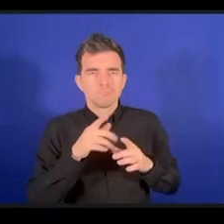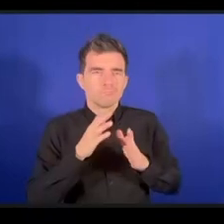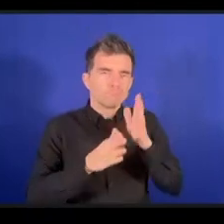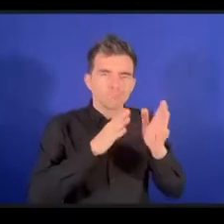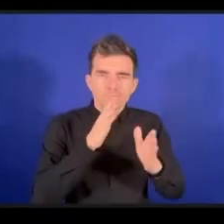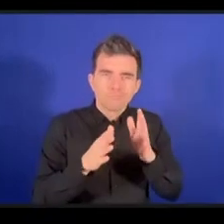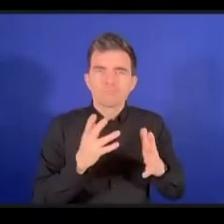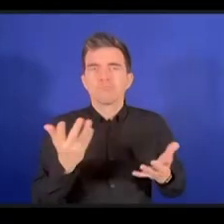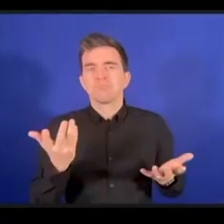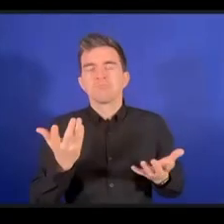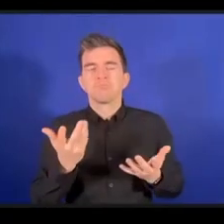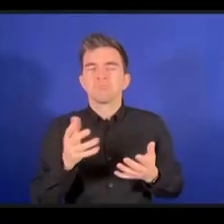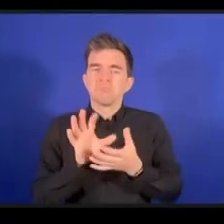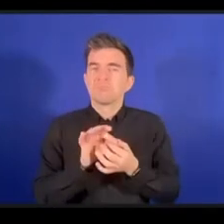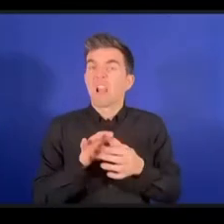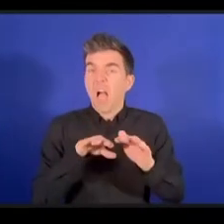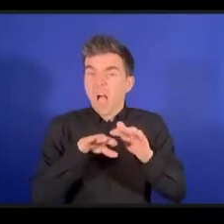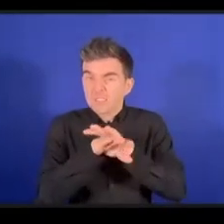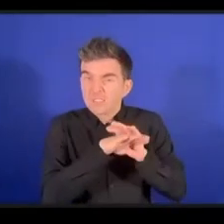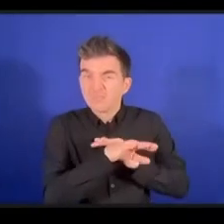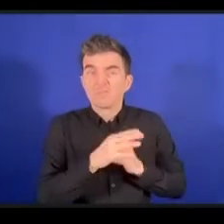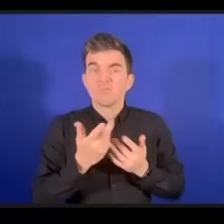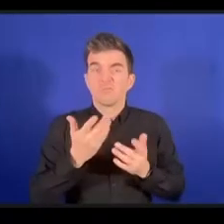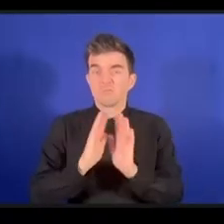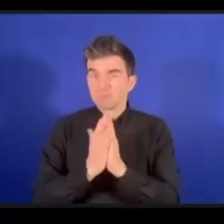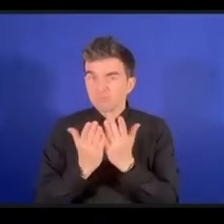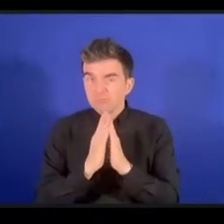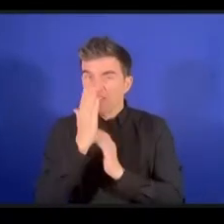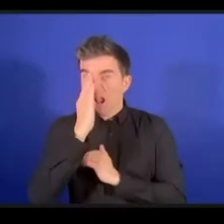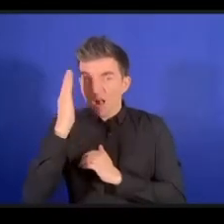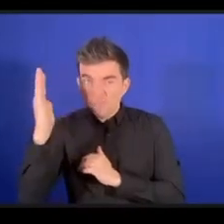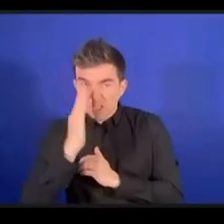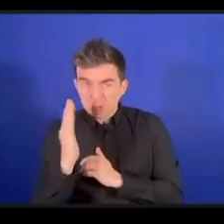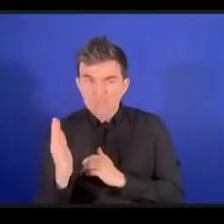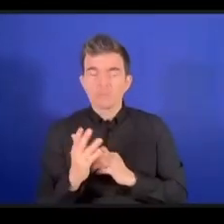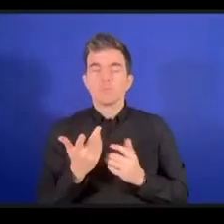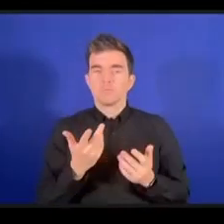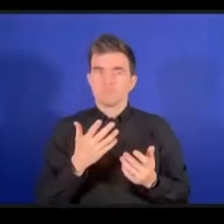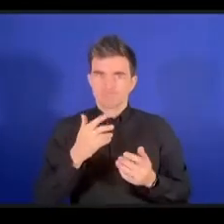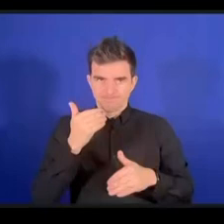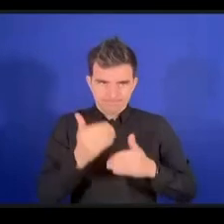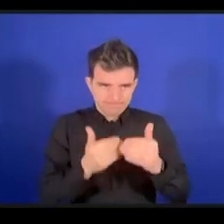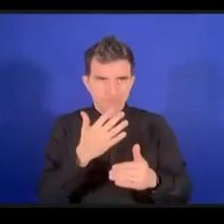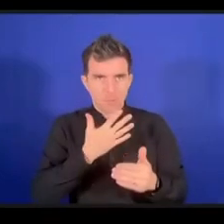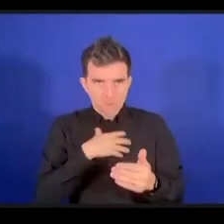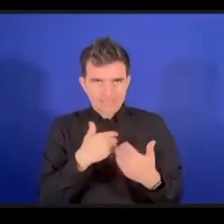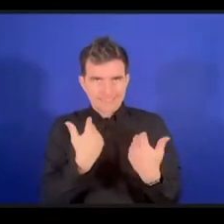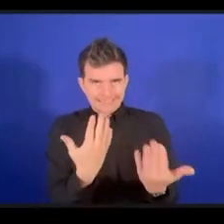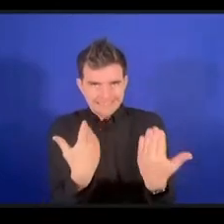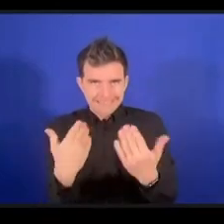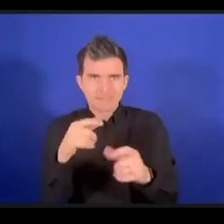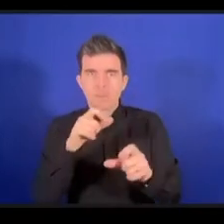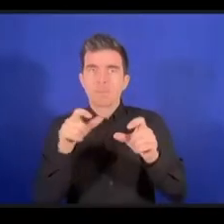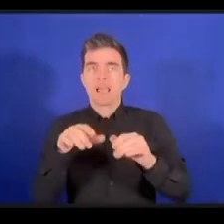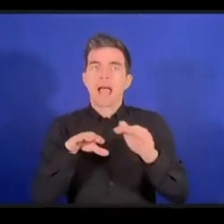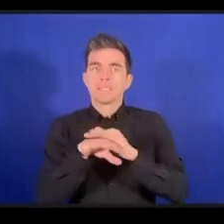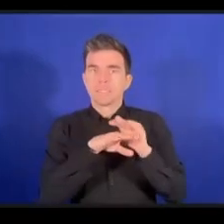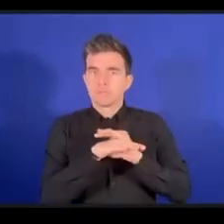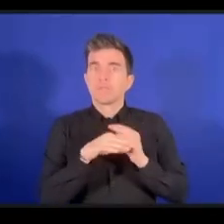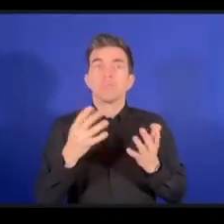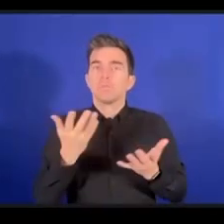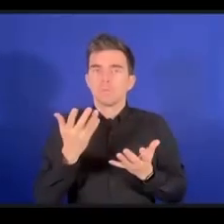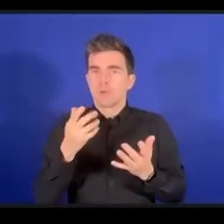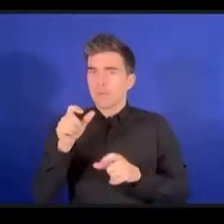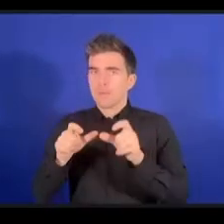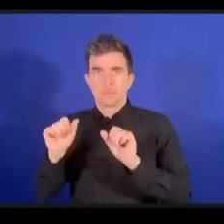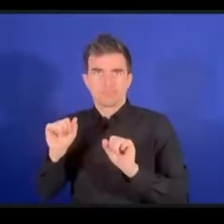权限，还有图书馆等等。因为没有如果不是他们的努力的话，他们很多人可